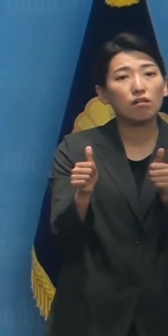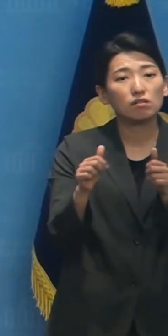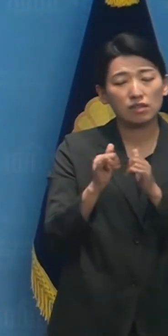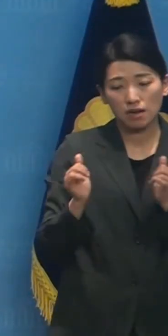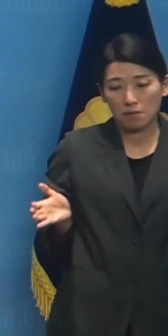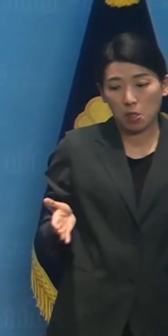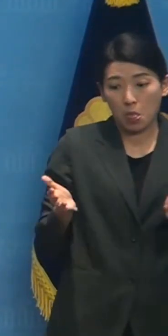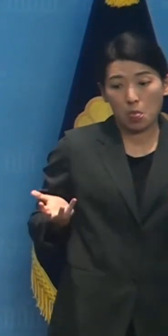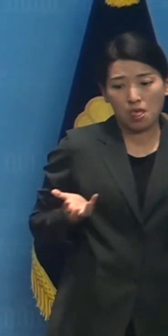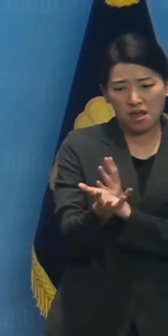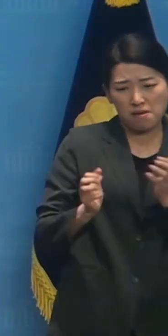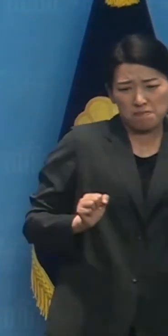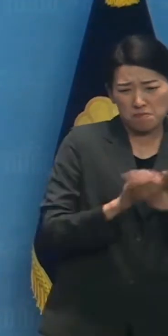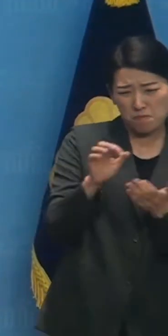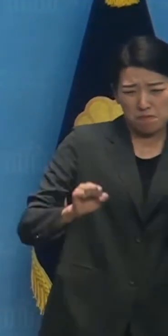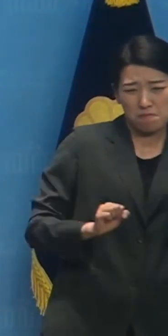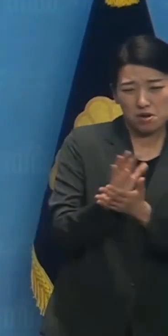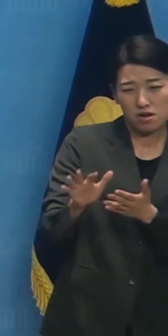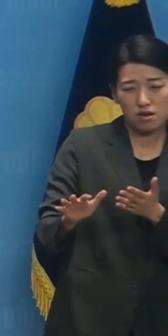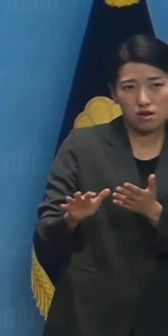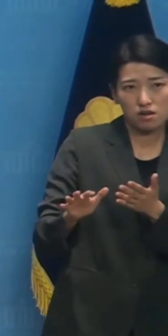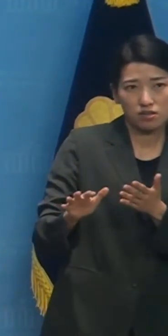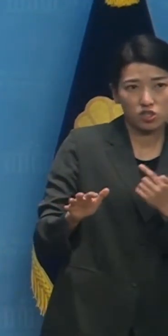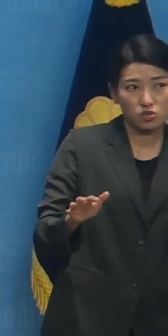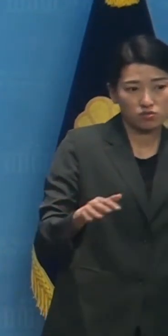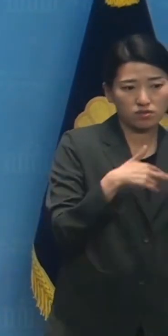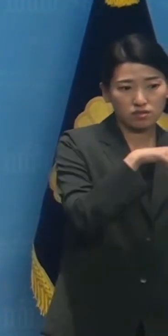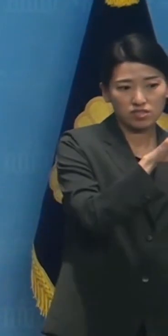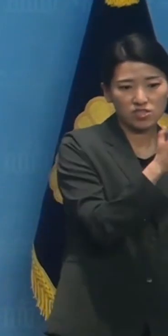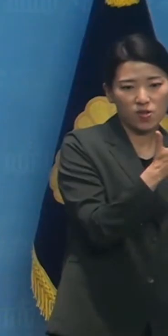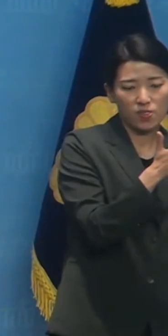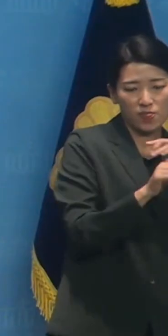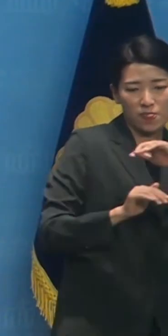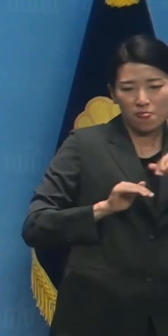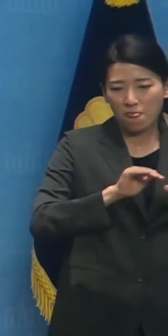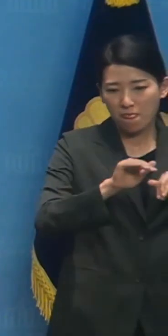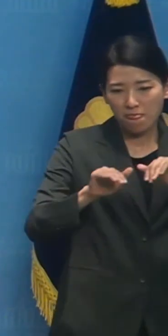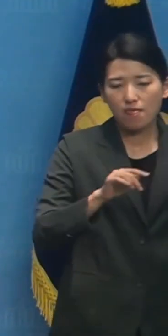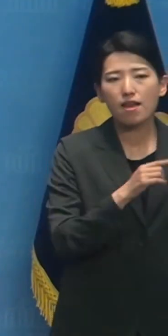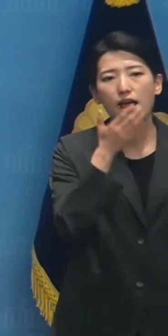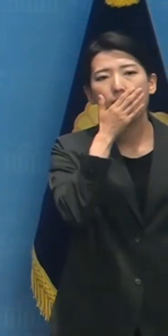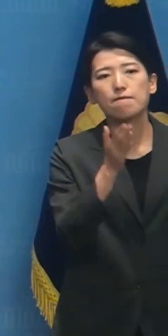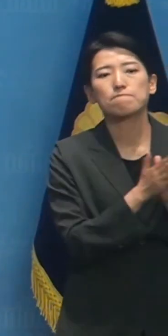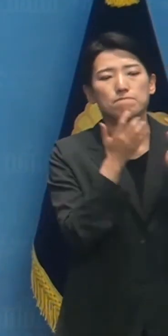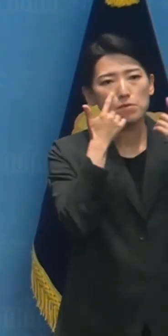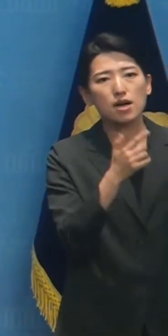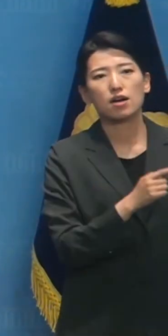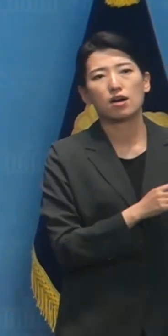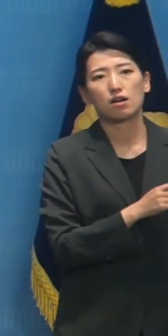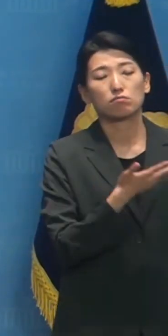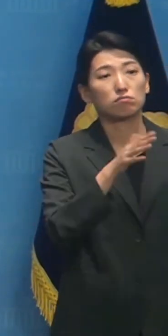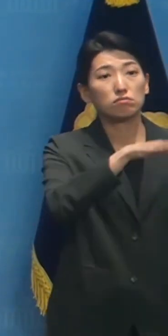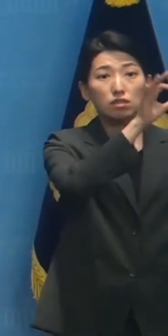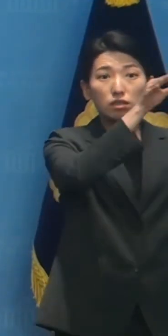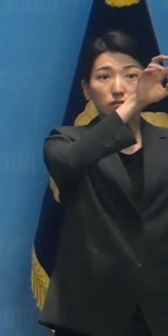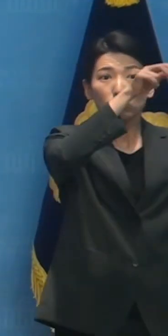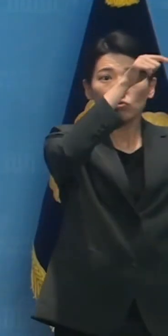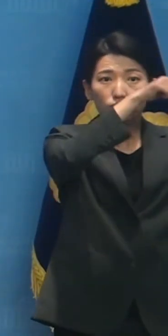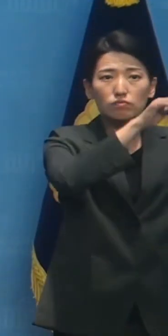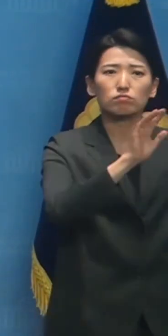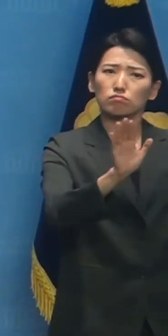혐의로 정광훈에 대한 수사가 착수되었음에도 김 후보는 전 목사는